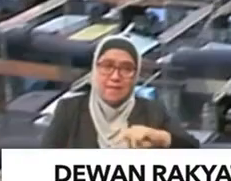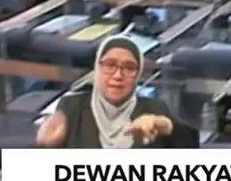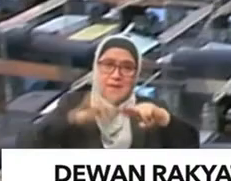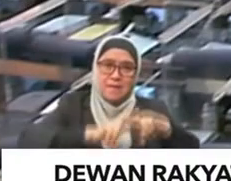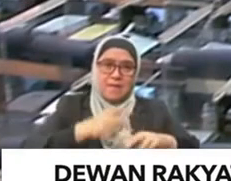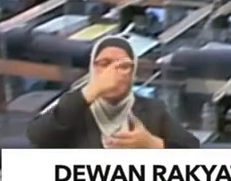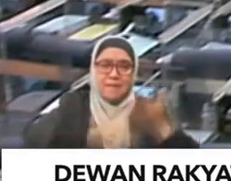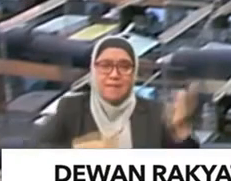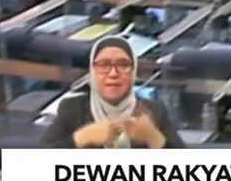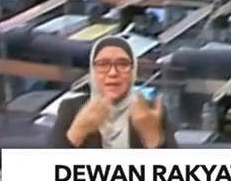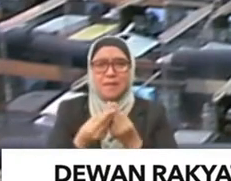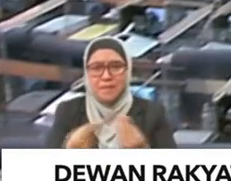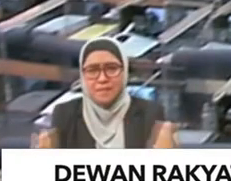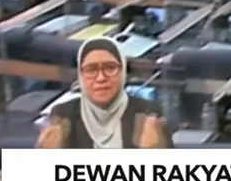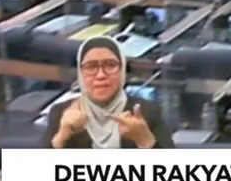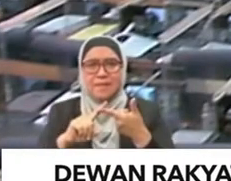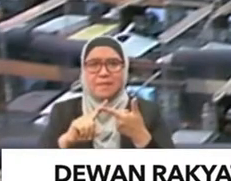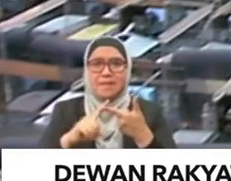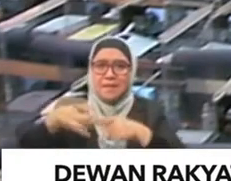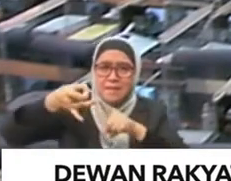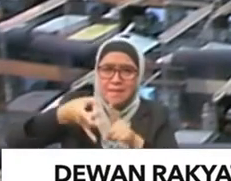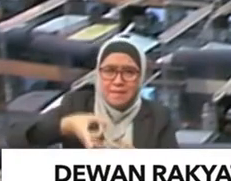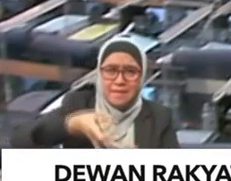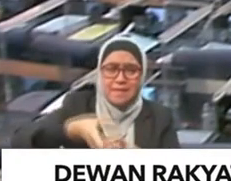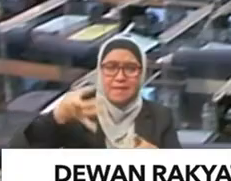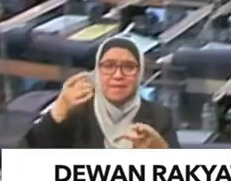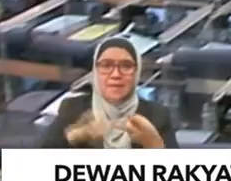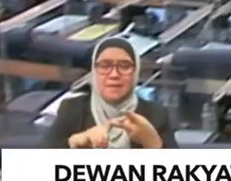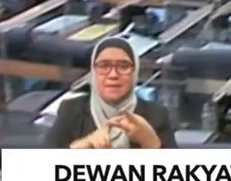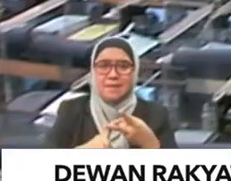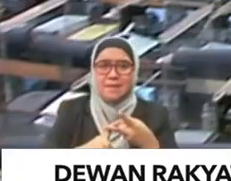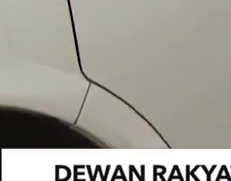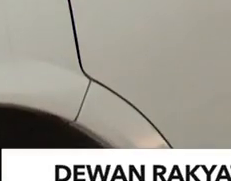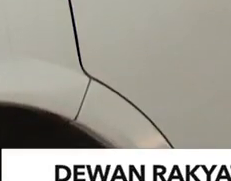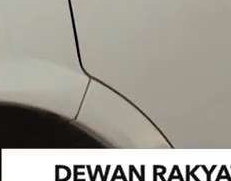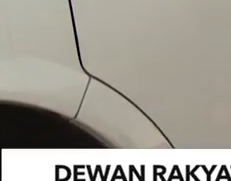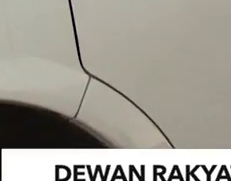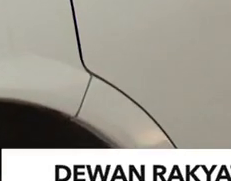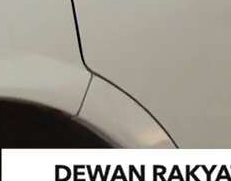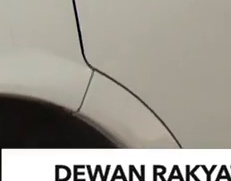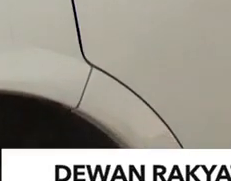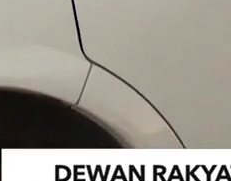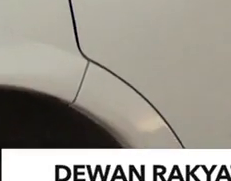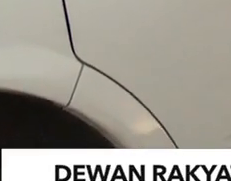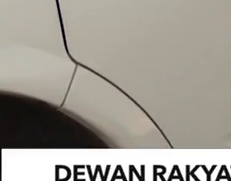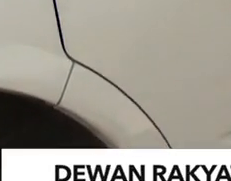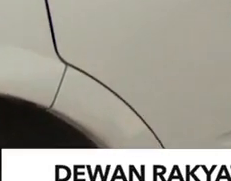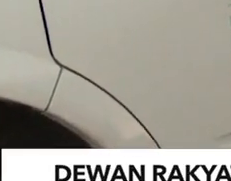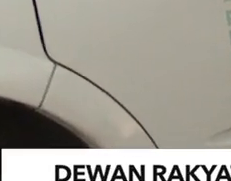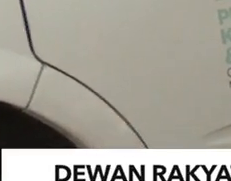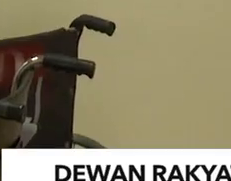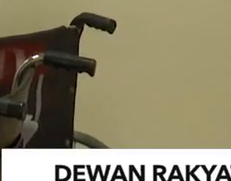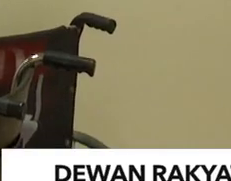Gubug hai ketika membahas kandang undang-undang perbekalan 2022 di dewan rakyat Muhidin turun cadangkan LZ polisi